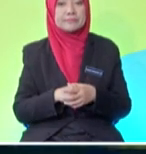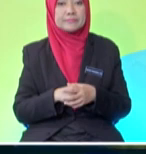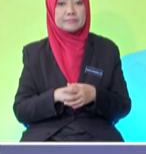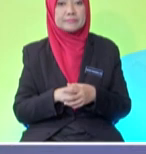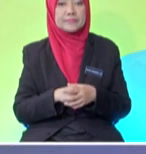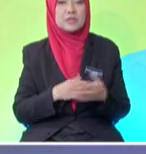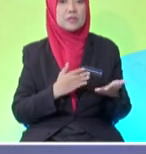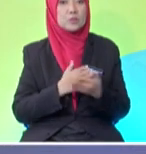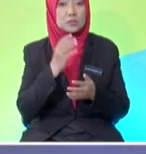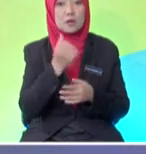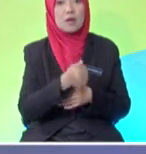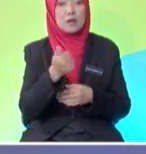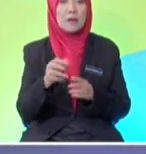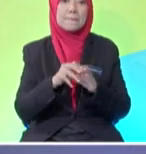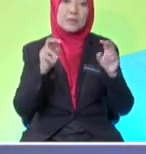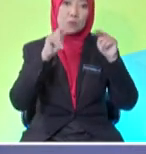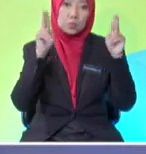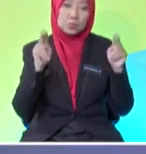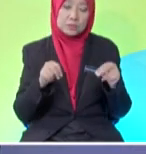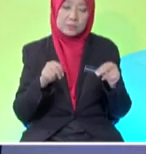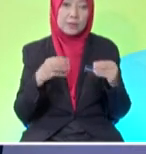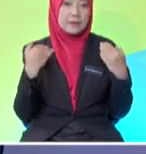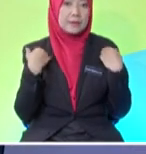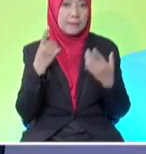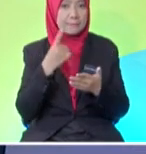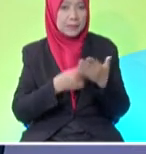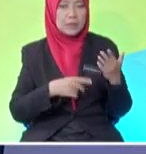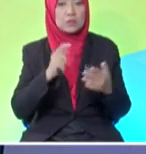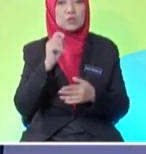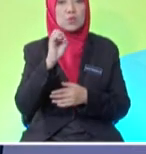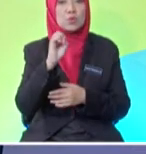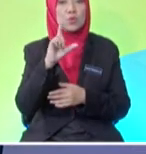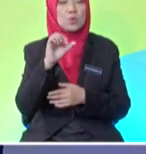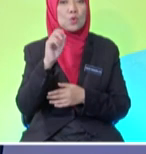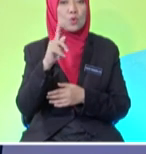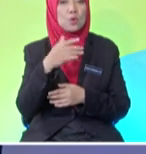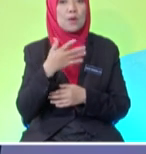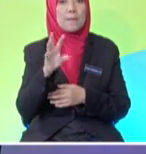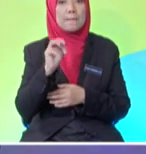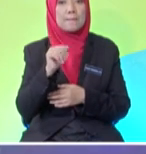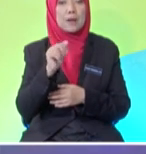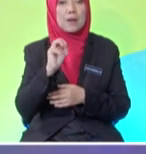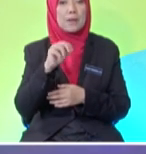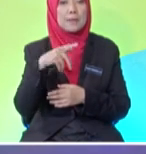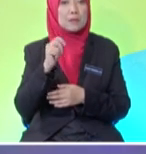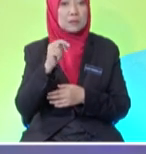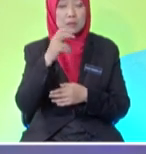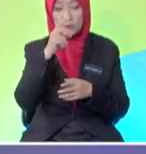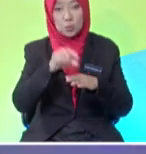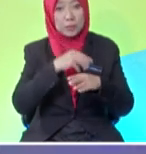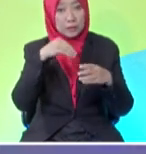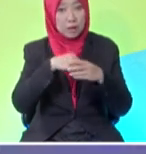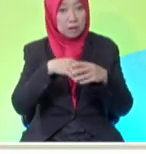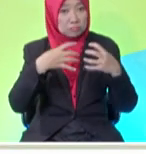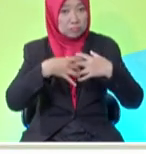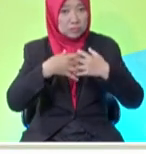seharusnya alat menguji yaitu tolok mampatan yang digunakan bagi menguji mampatan di dalam engine Oke kita